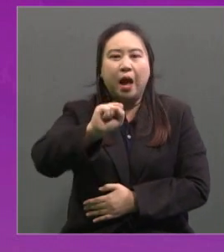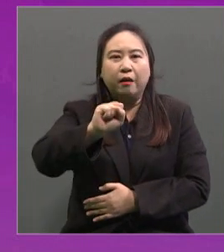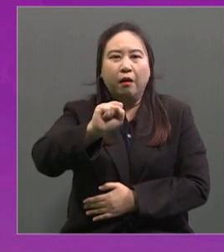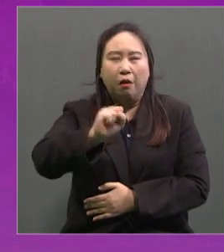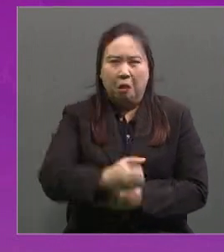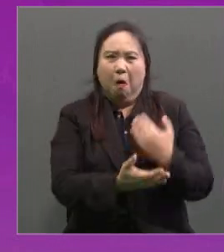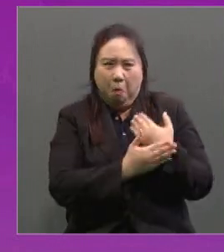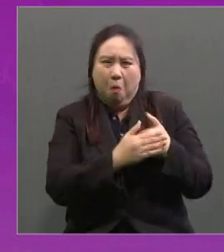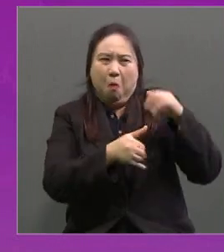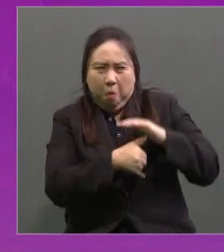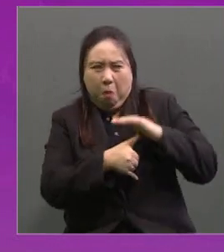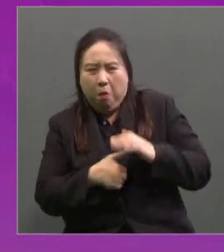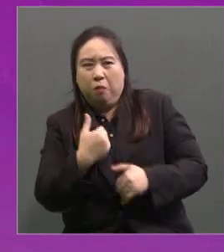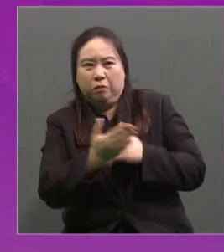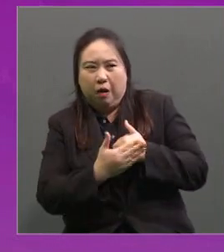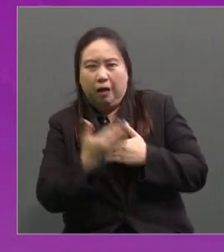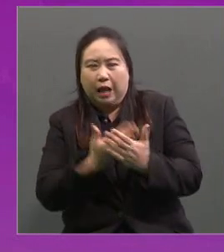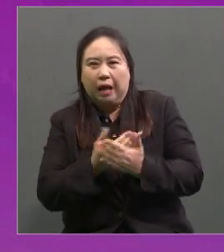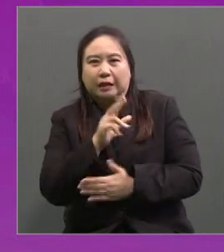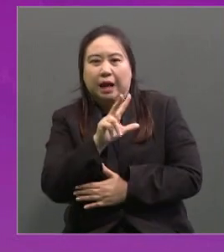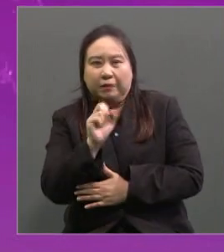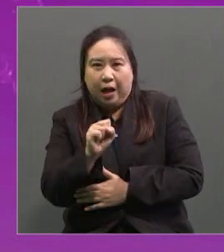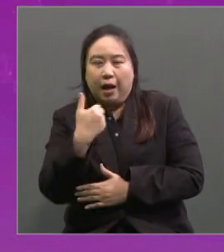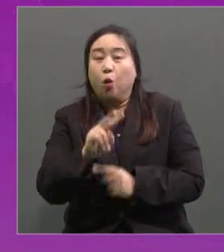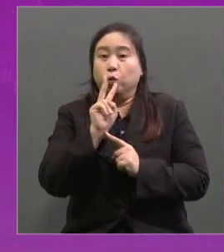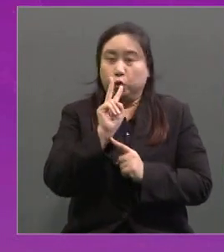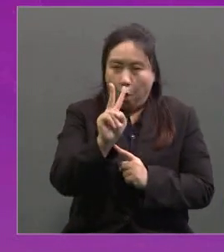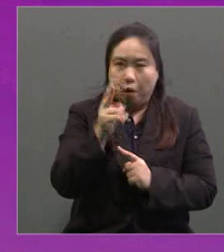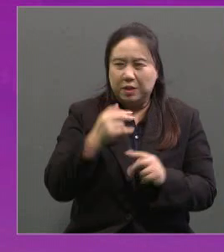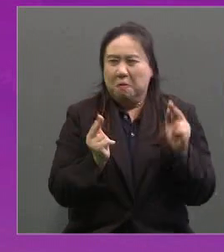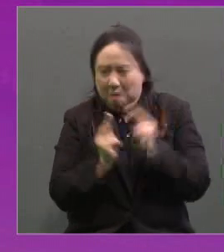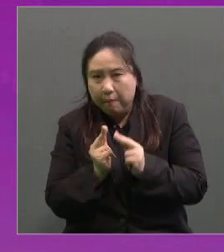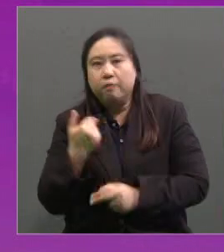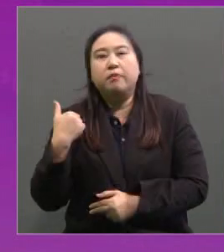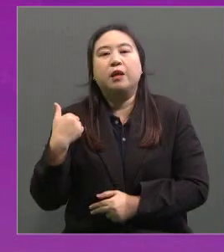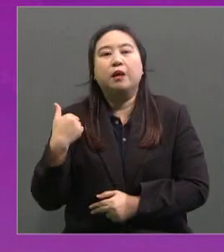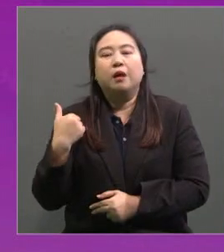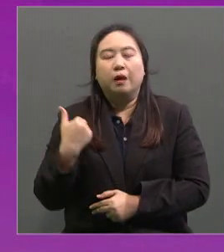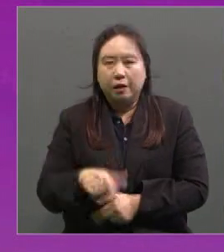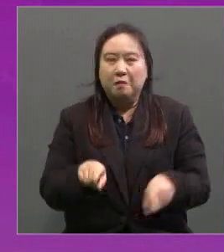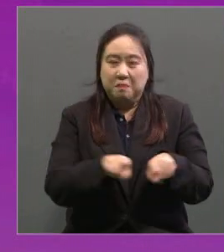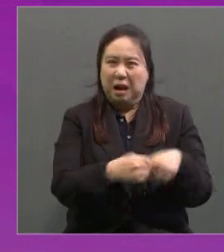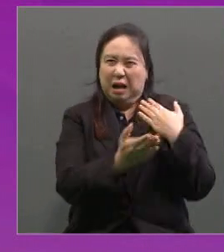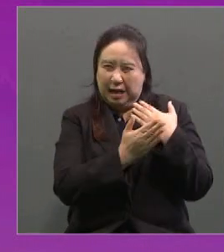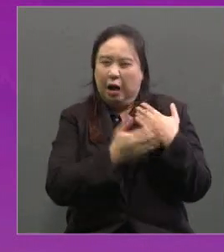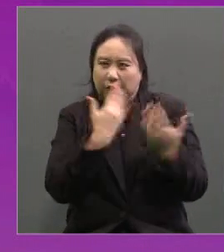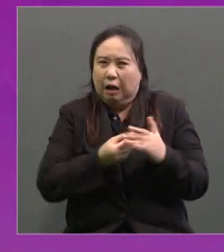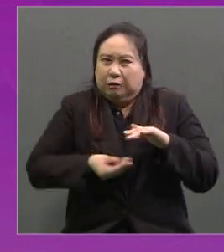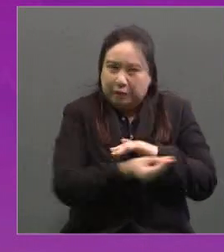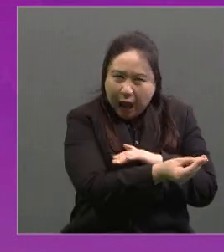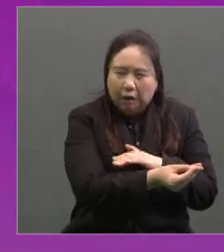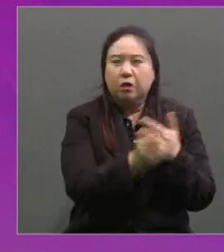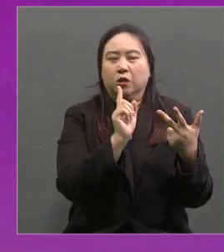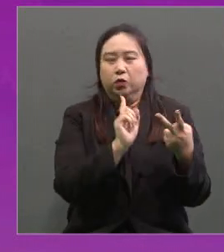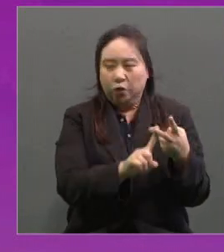อือกธอบอกว่ามีการถูก่วงละเทงเพศด้วยอ้าวเรียกเงินใต้โต๊ะเคแล้วไปล่วงละเมิดเอีกเขาบอกว่าเรื่องของ